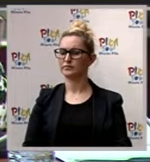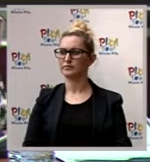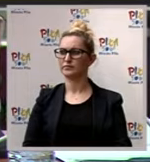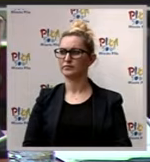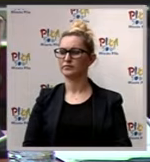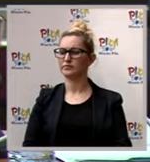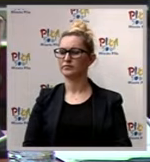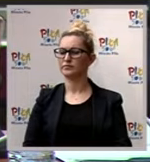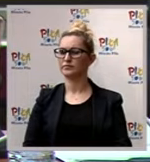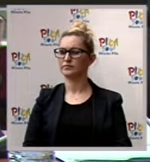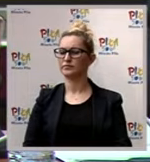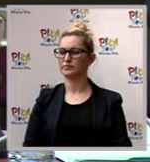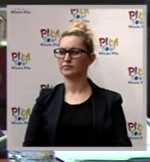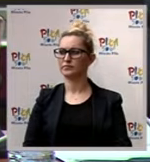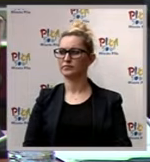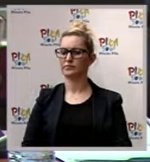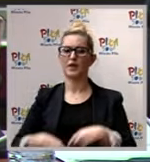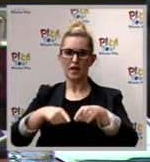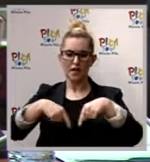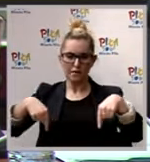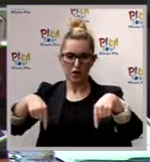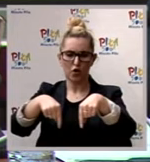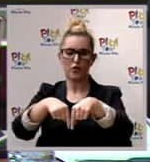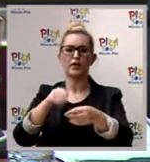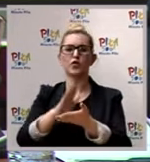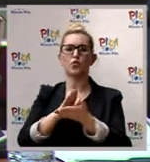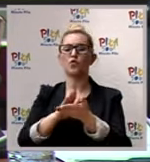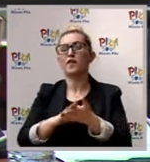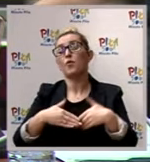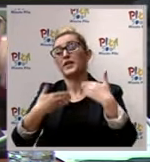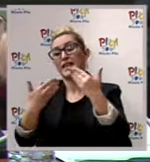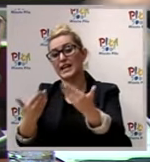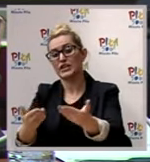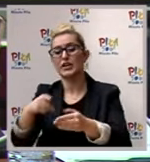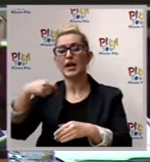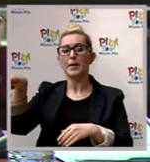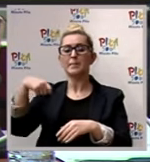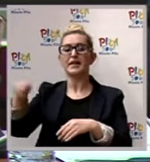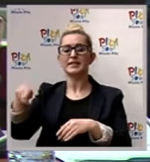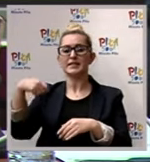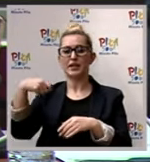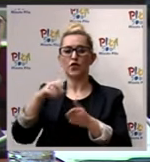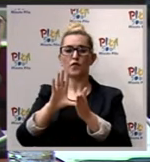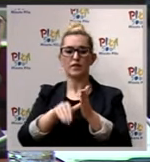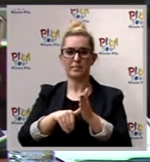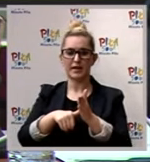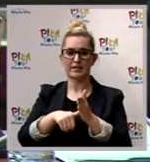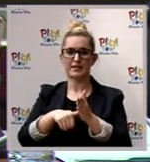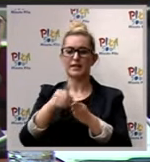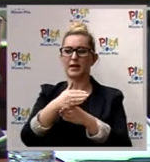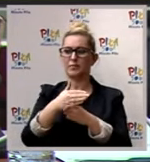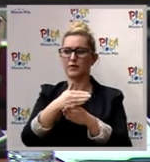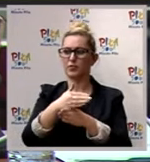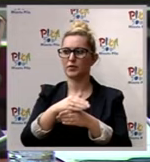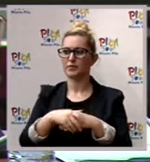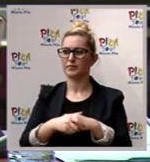I paragraf drugi. Wykonanie uchwały powierza się prezydentowi miasta Piły. Paragraf trzeci. Uchwała wchodzi w życie z